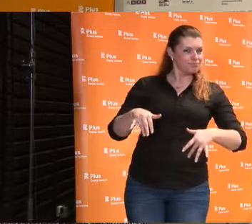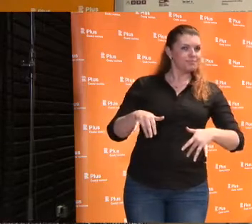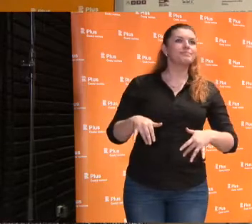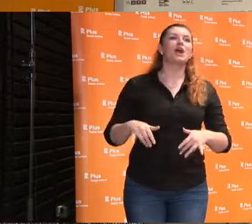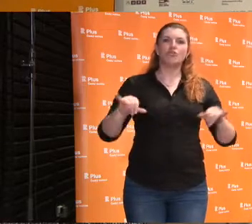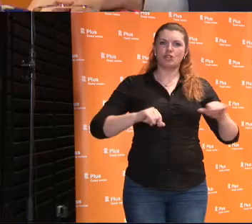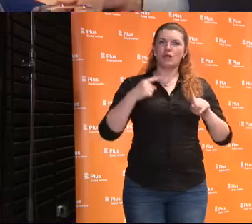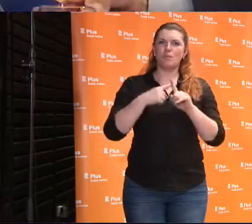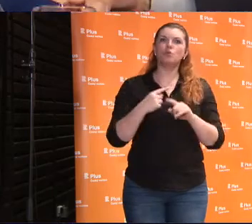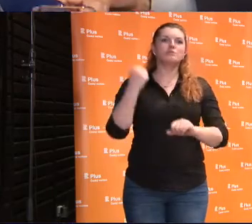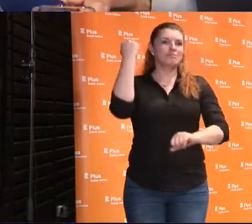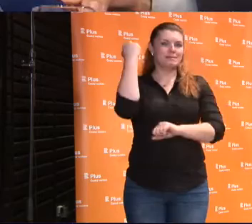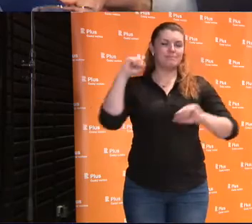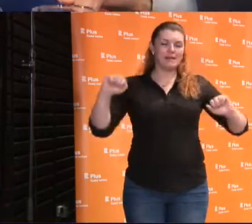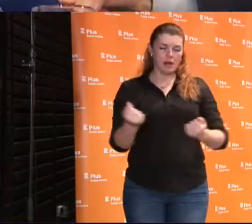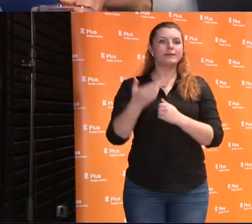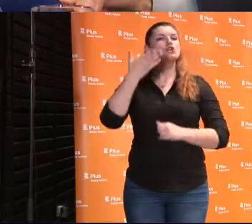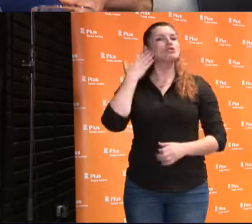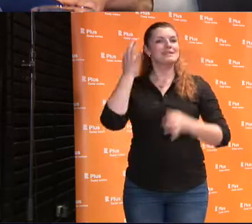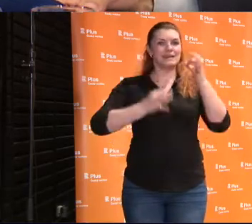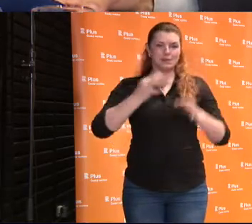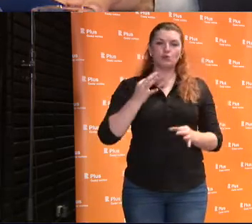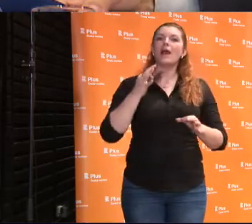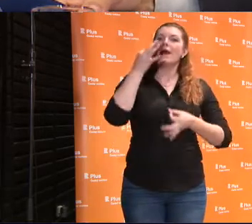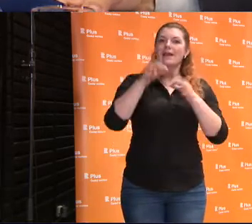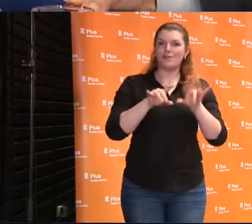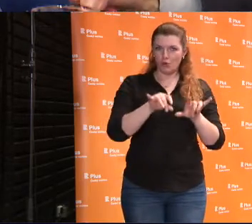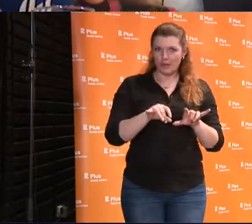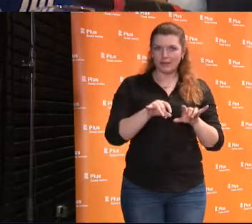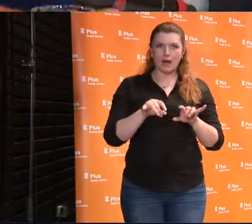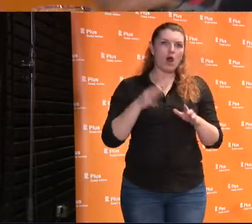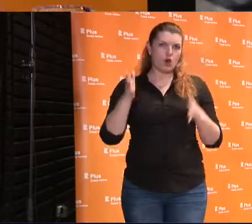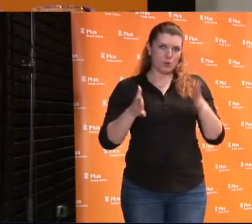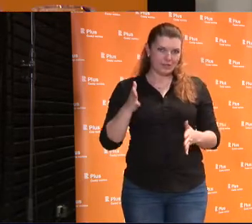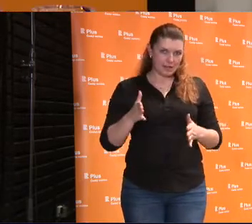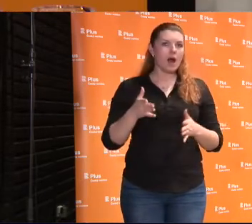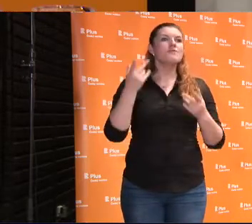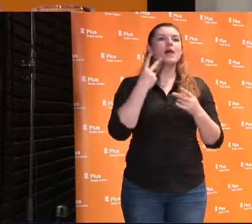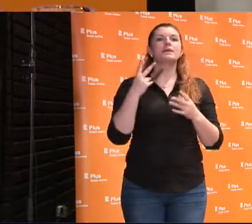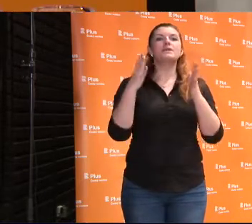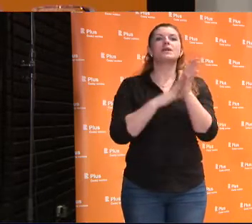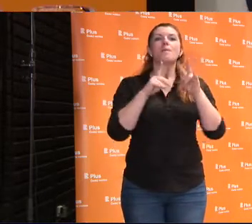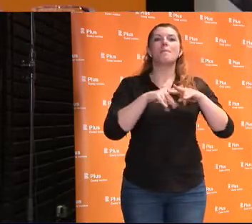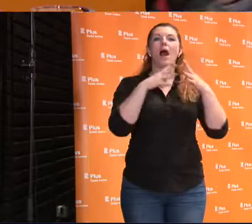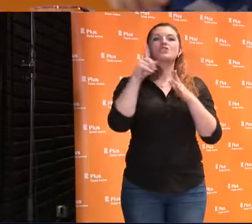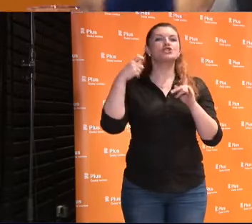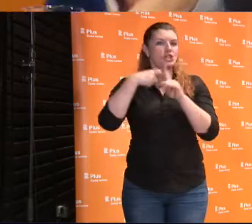Českého institutu informatiky, robotiky a kybernetiky při ČVUT, profesor Vladimír Mařík. Dobrý večer. Dobrý večer.